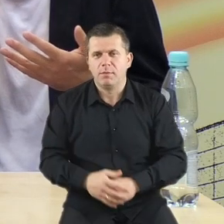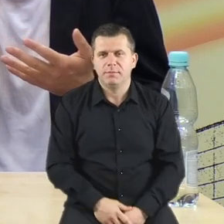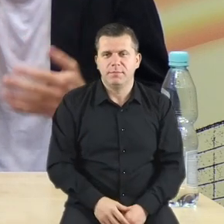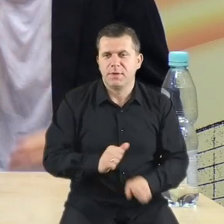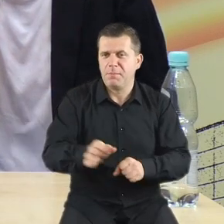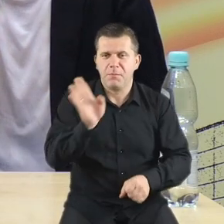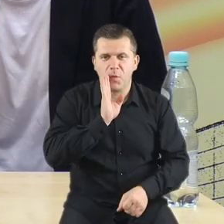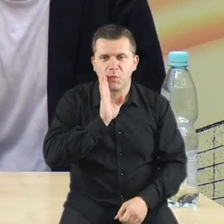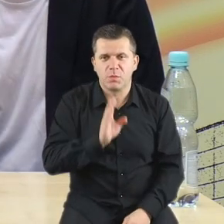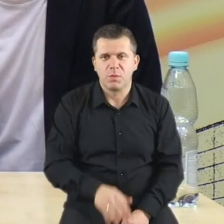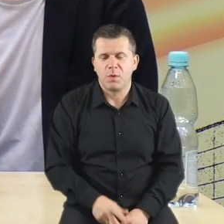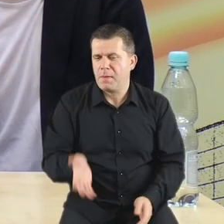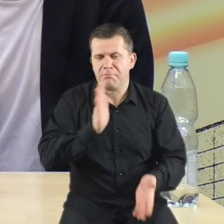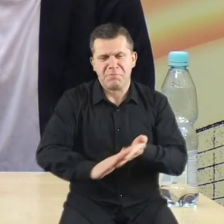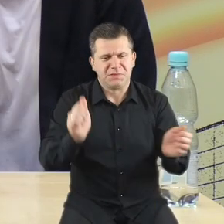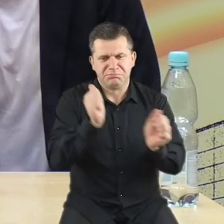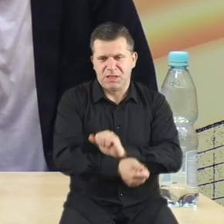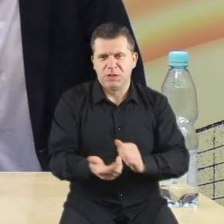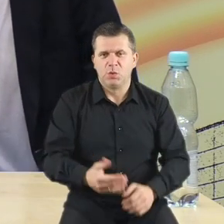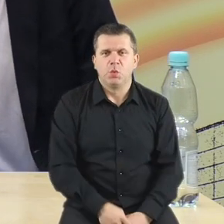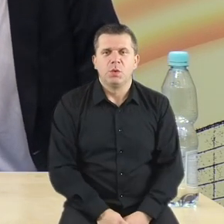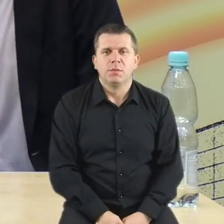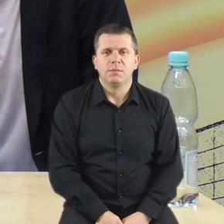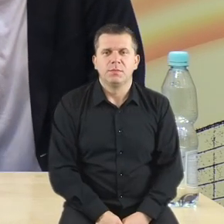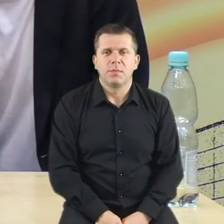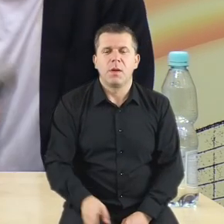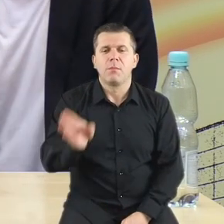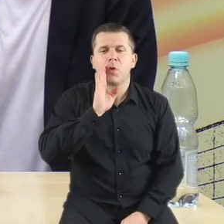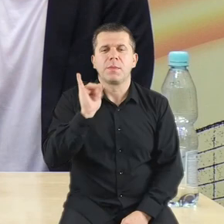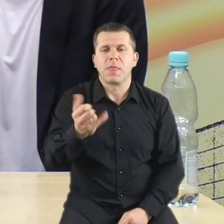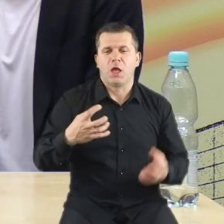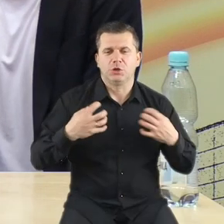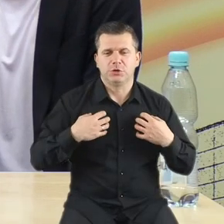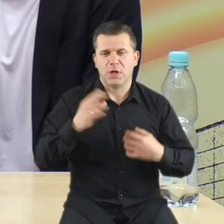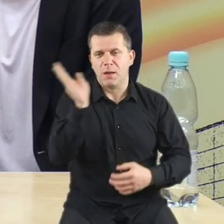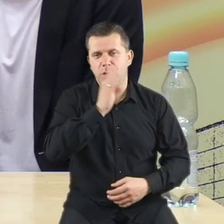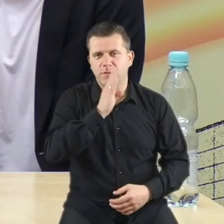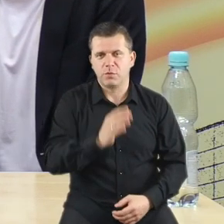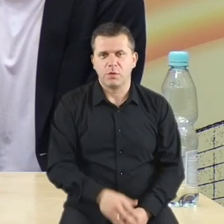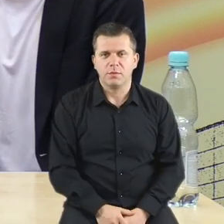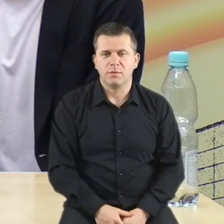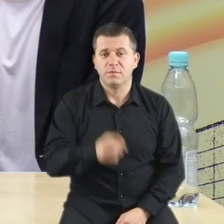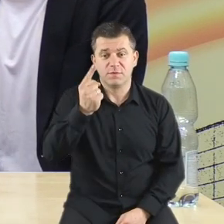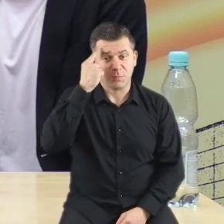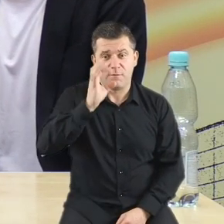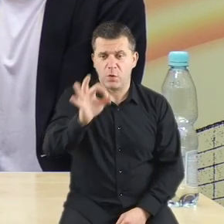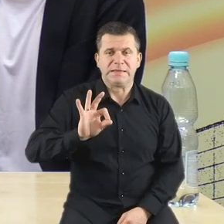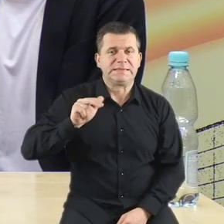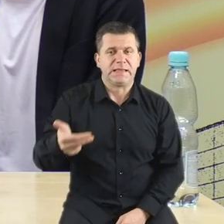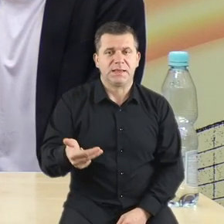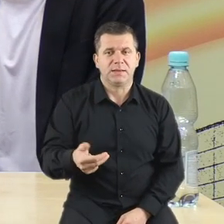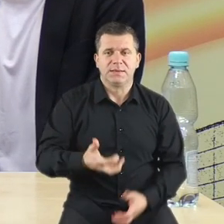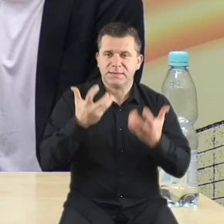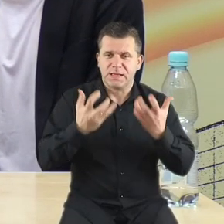To jakby się nie zmieniło. Podobnie jak życie podwórkowe. Wspomniał pan o swoich synach. Chciałem pana